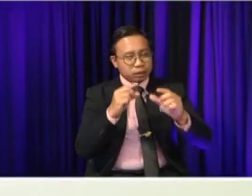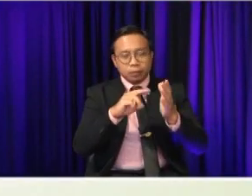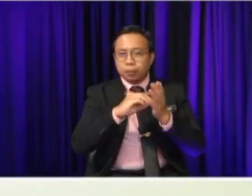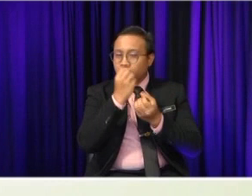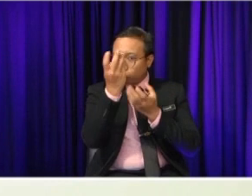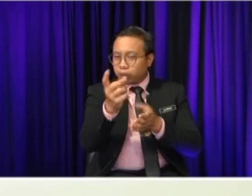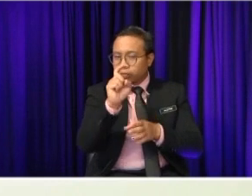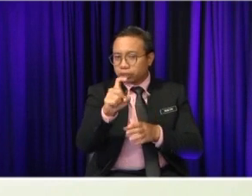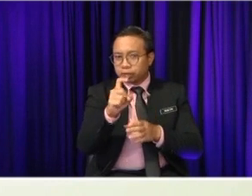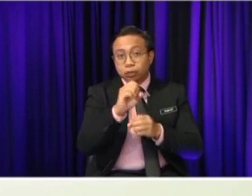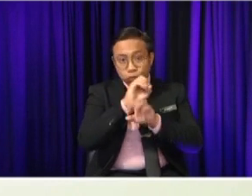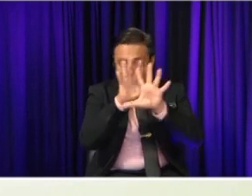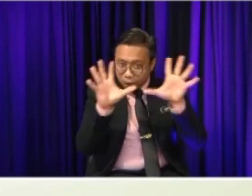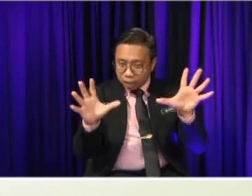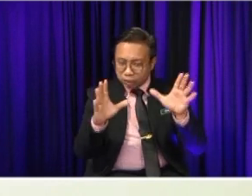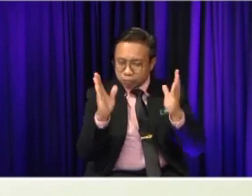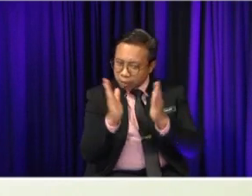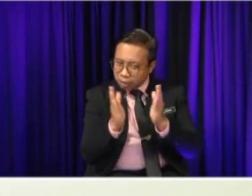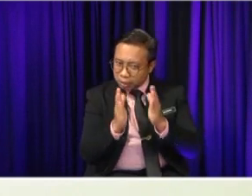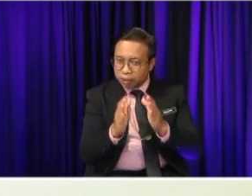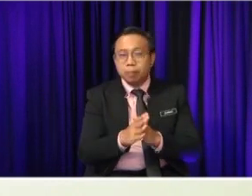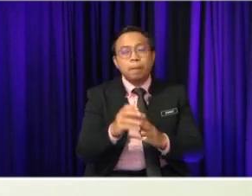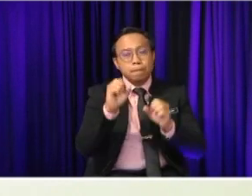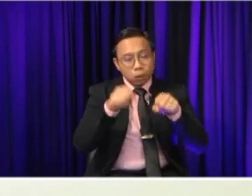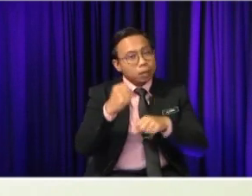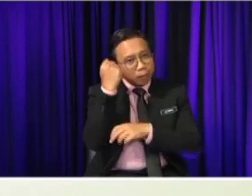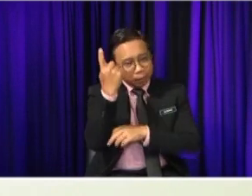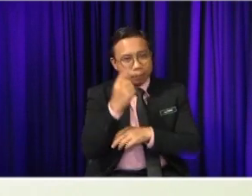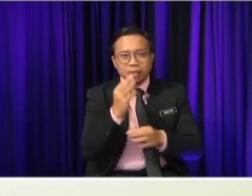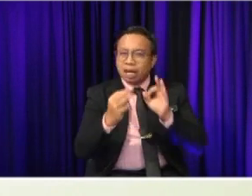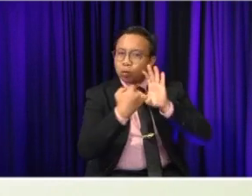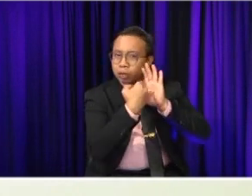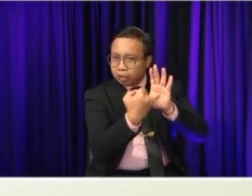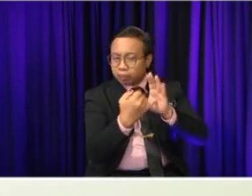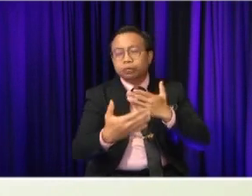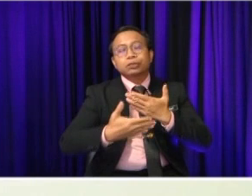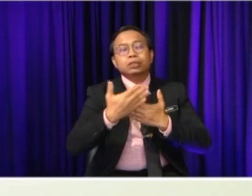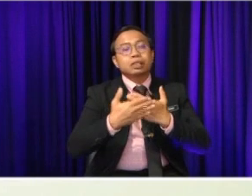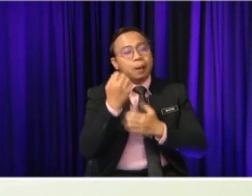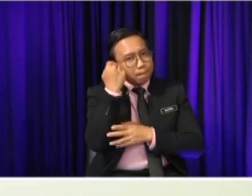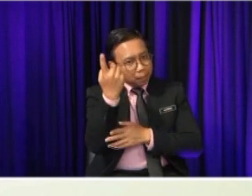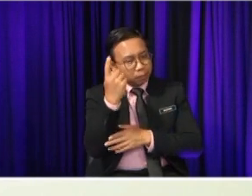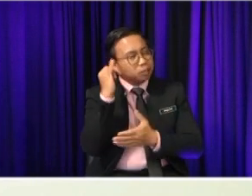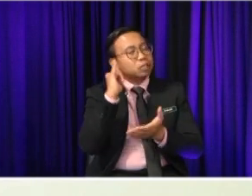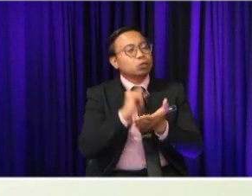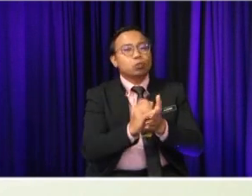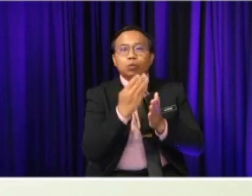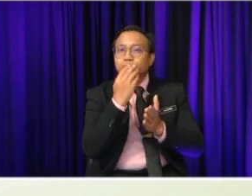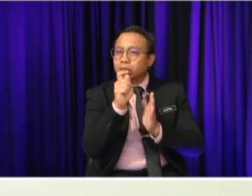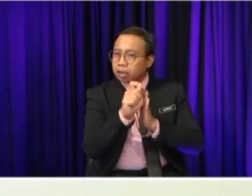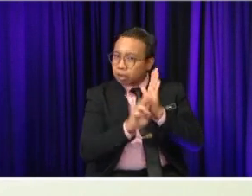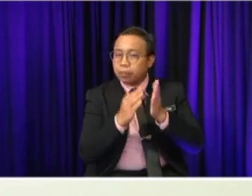ringkas mudah paham oke maksudnya kalau iklan itu kita sedang paham itu iklan itu terbaiklah oke